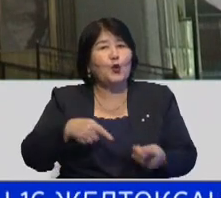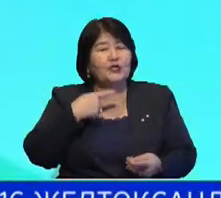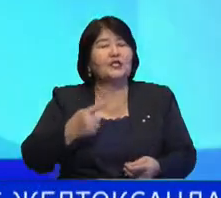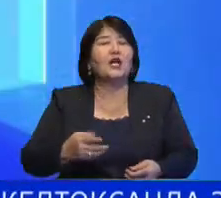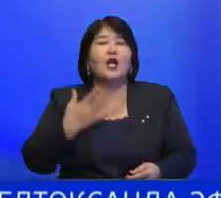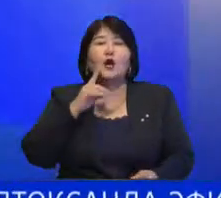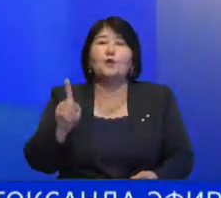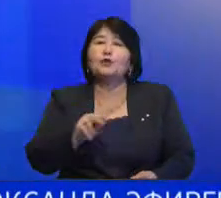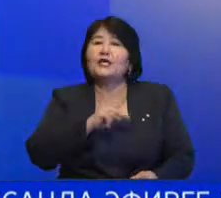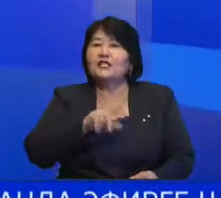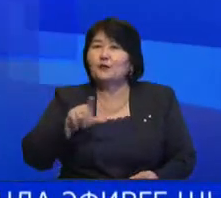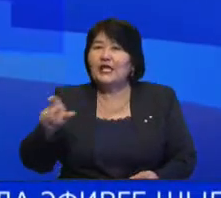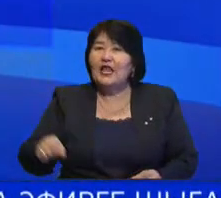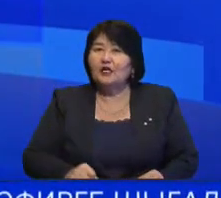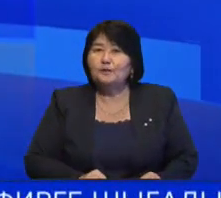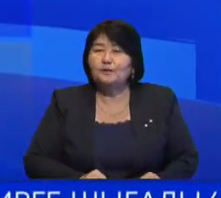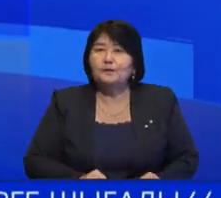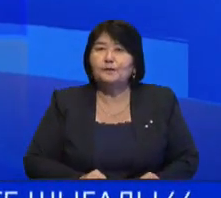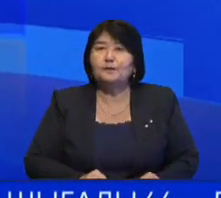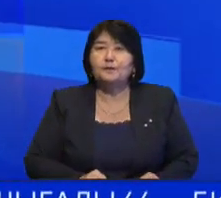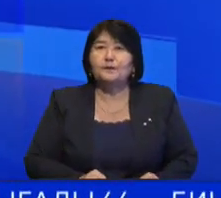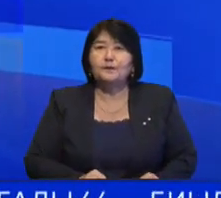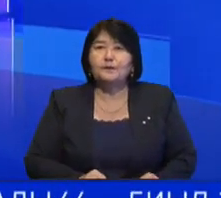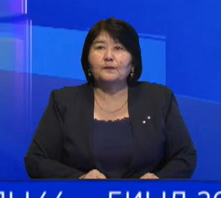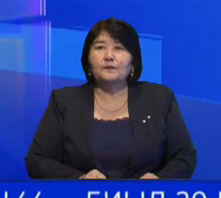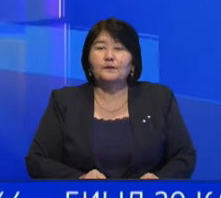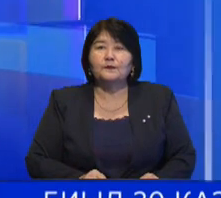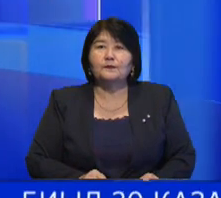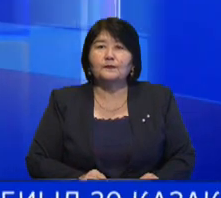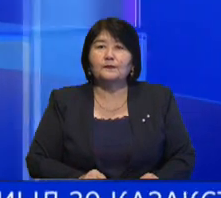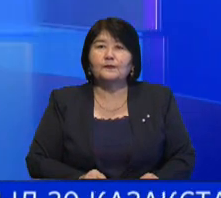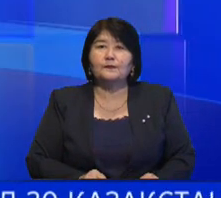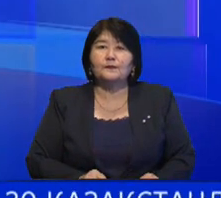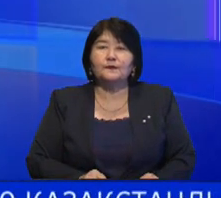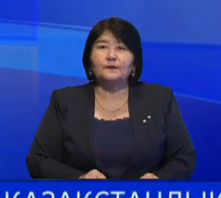қызметкерлері. Елдос Асан, Ғалымжан Қожақов, Дархан Тоқсейіт, Қызылорда телеарнасы, Қармақшы ауданынан.